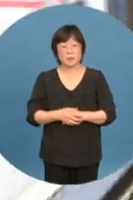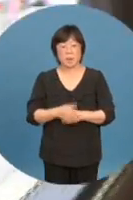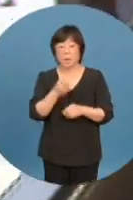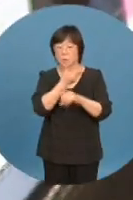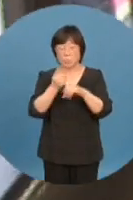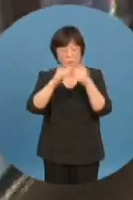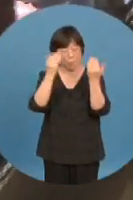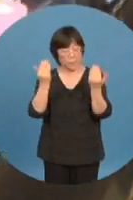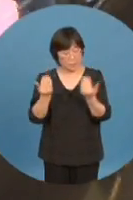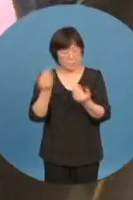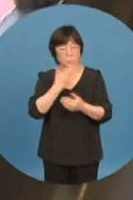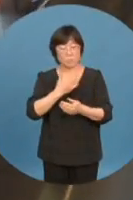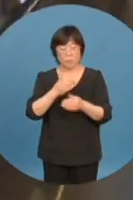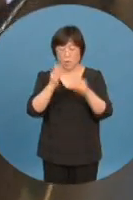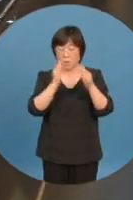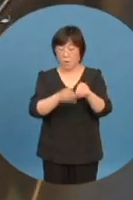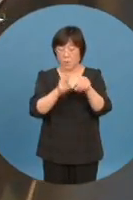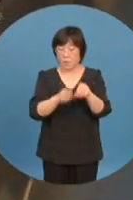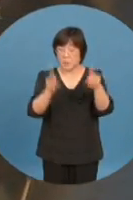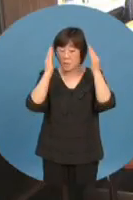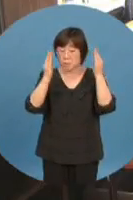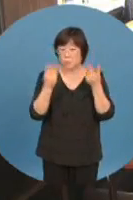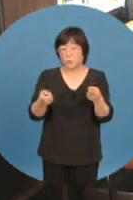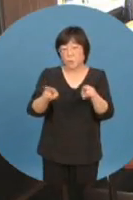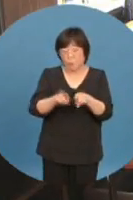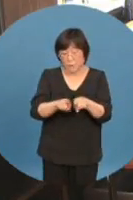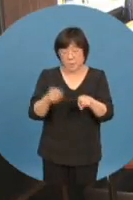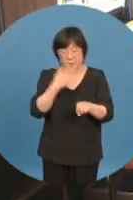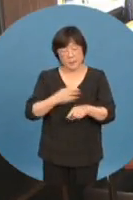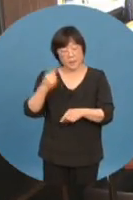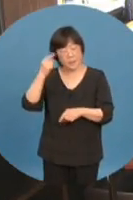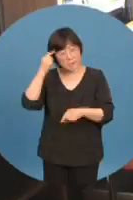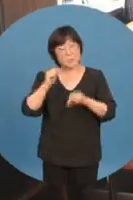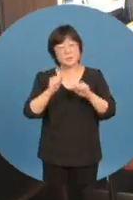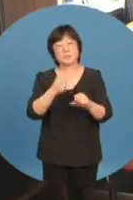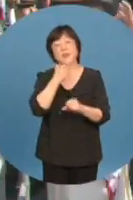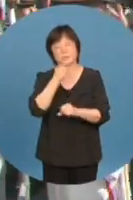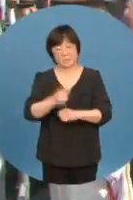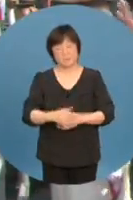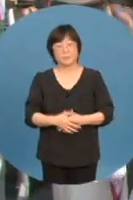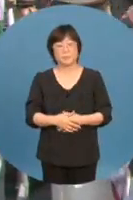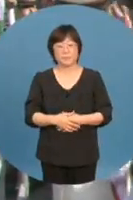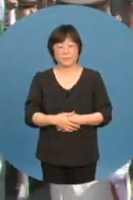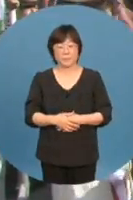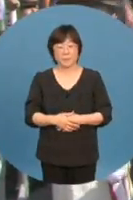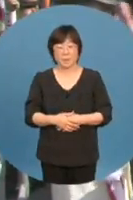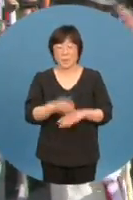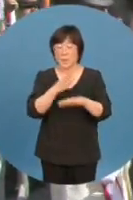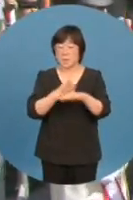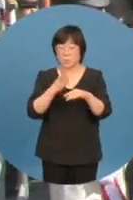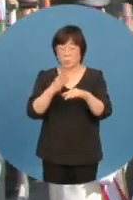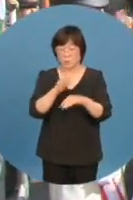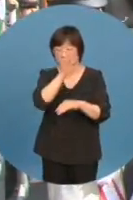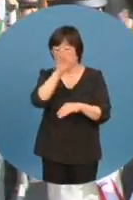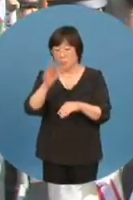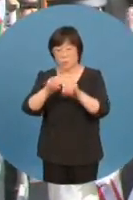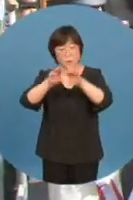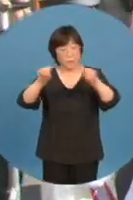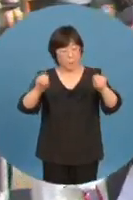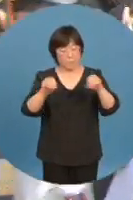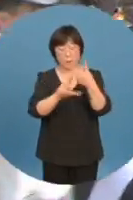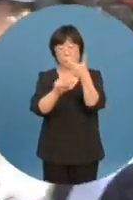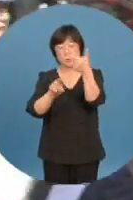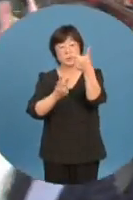徳島を丸ごと車窓とともにね、体感をいただければと思います。 四国デスティネーションキャンペーン